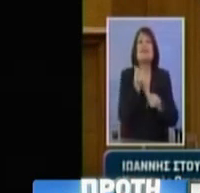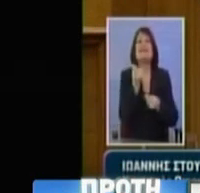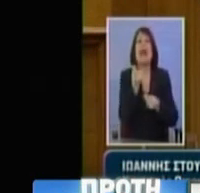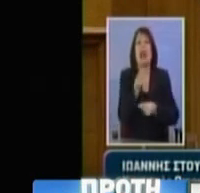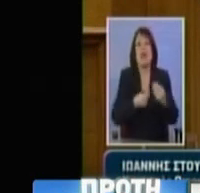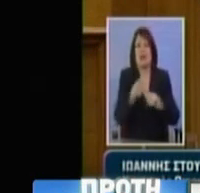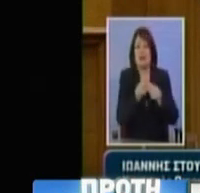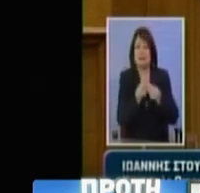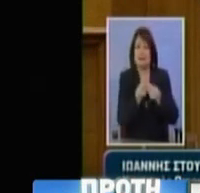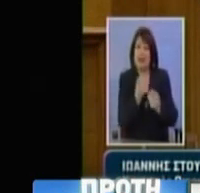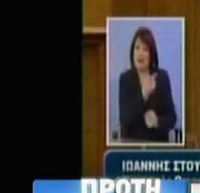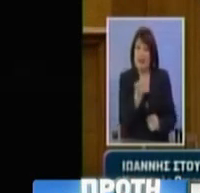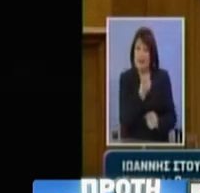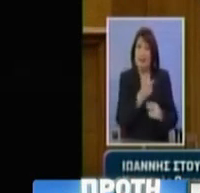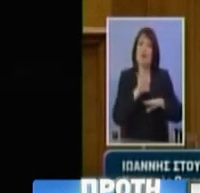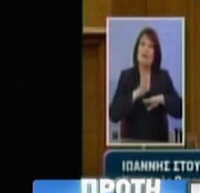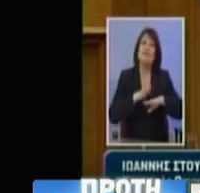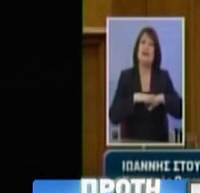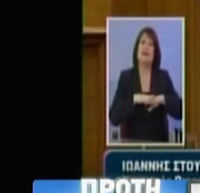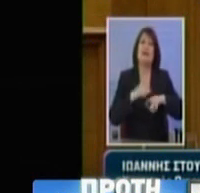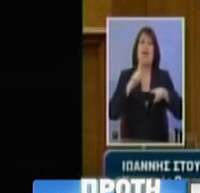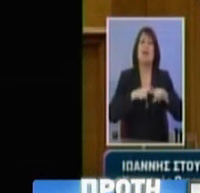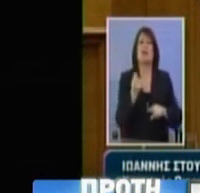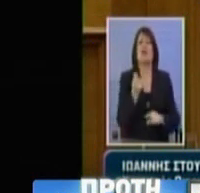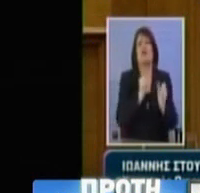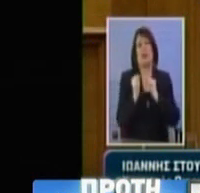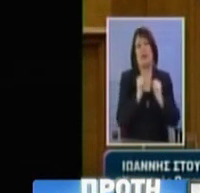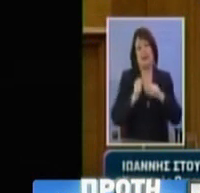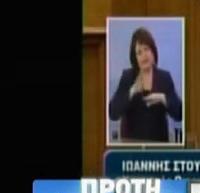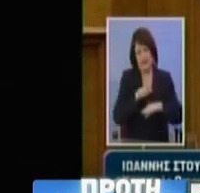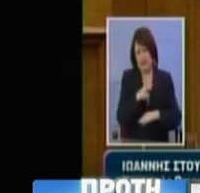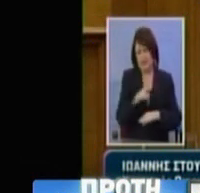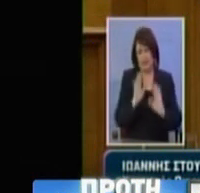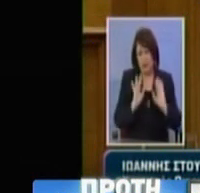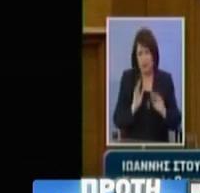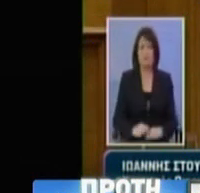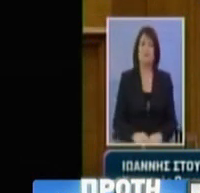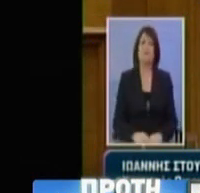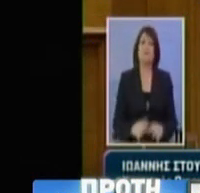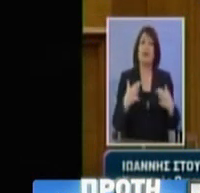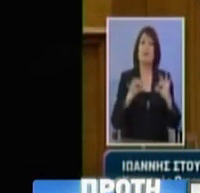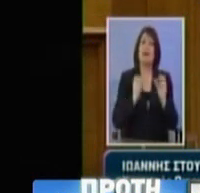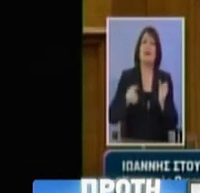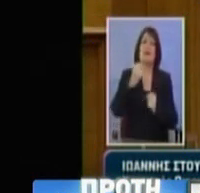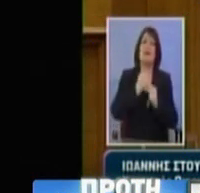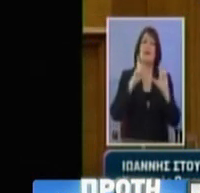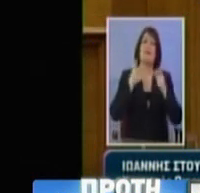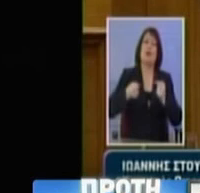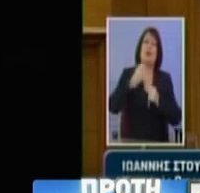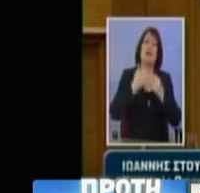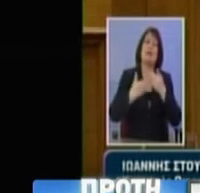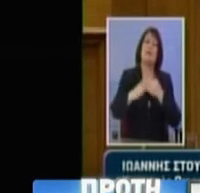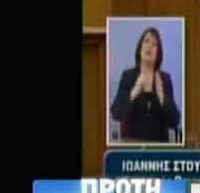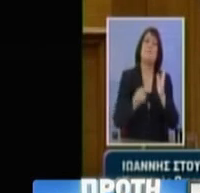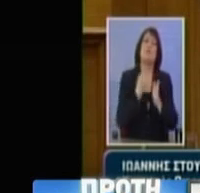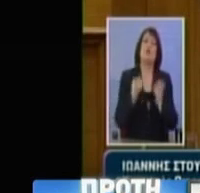κρίσης. Συγκεκριμένα ανέφερε ορισμένες διαμαρτυρίες είναι δικαιολογημένες, αλλά όμως όχι. Κάθε καλόπιστη και